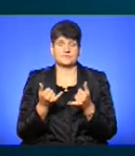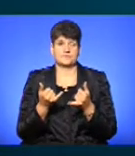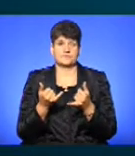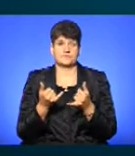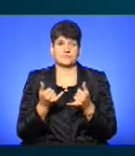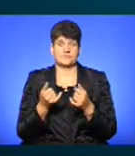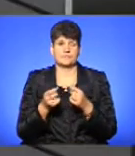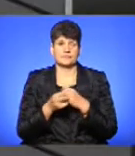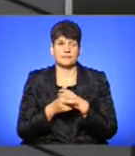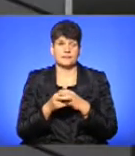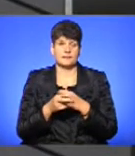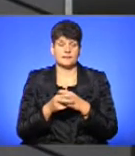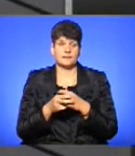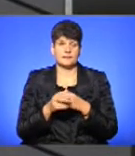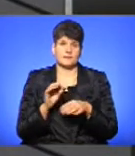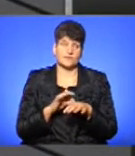населення?